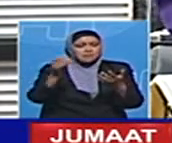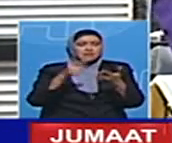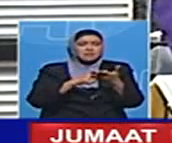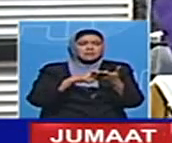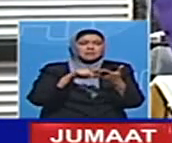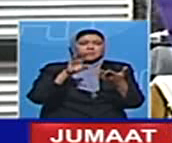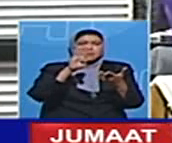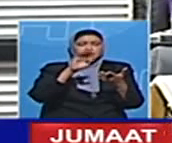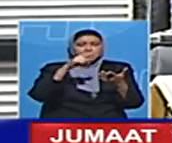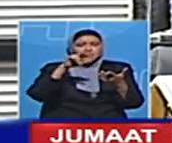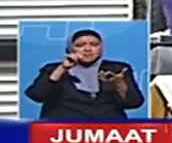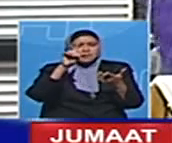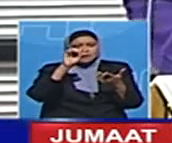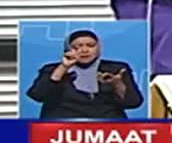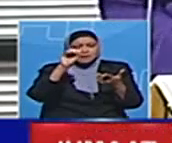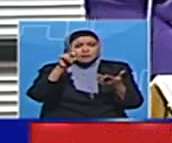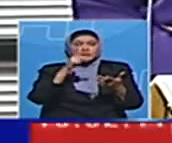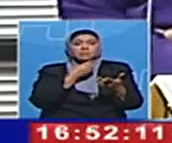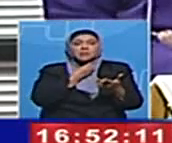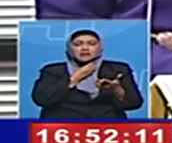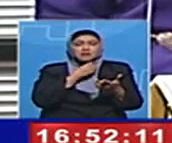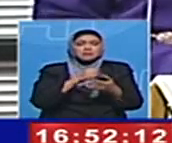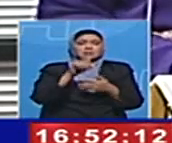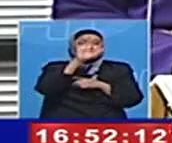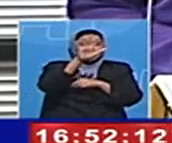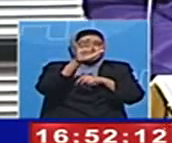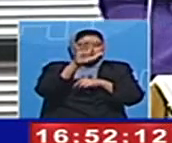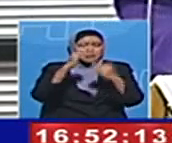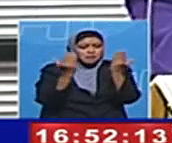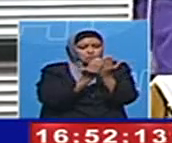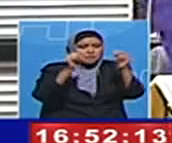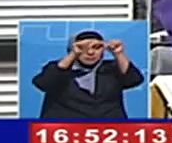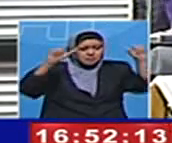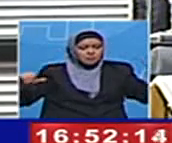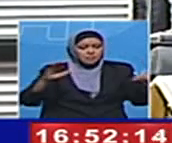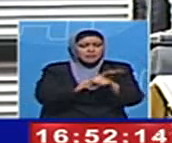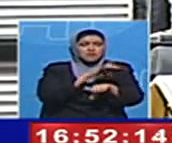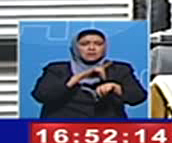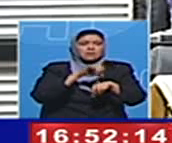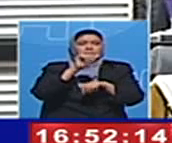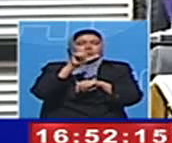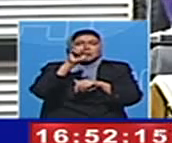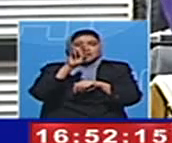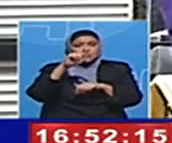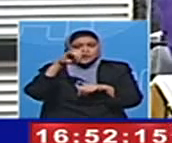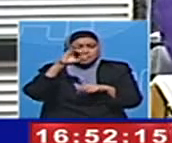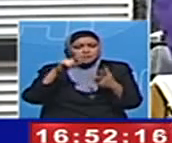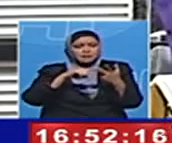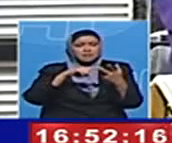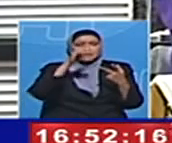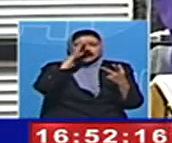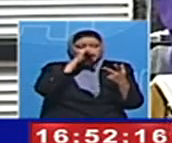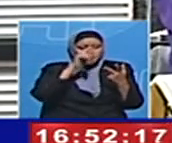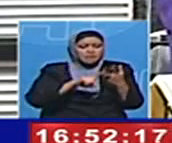perak dan lima buah sekolah berasrama penuh di alur gajah Melaka pendang